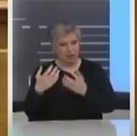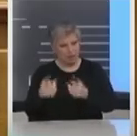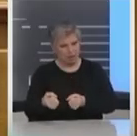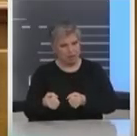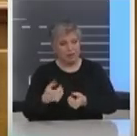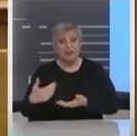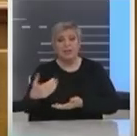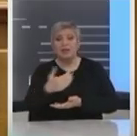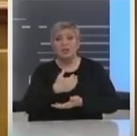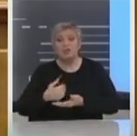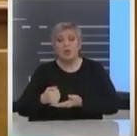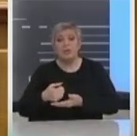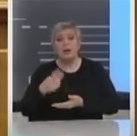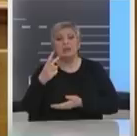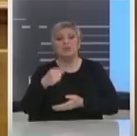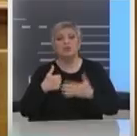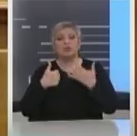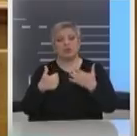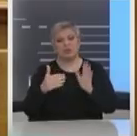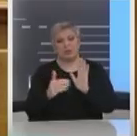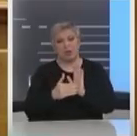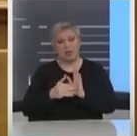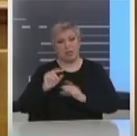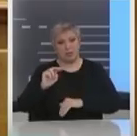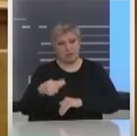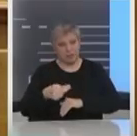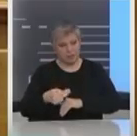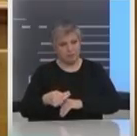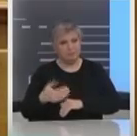εισόδημα 26.000 ευρώ λάμβανε